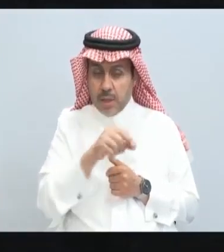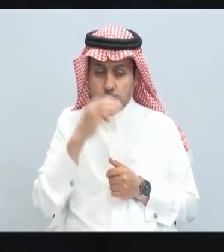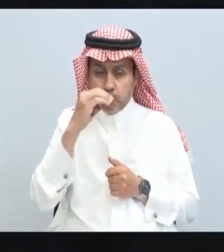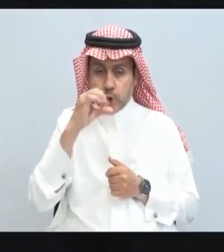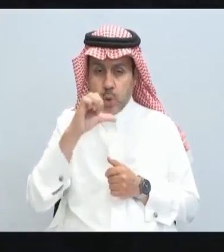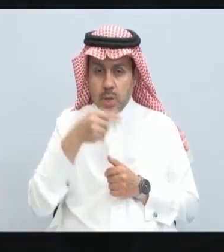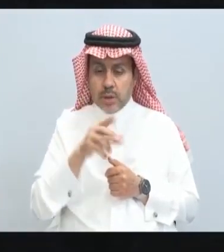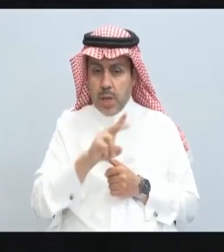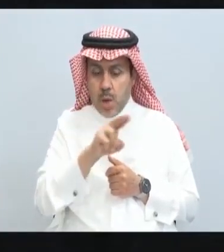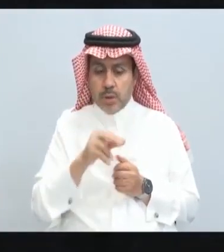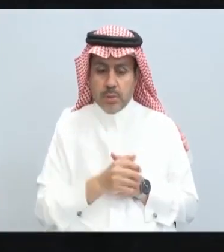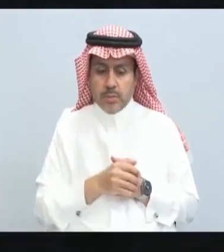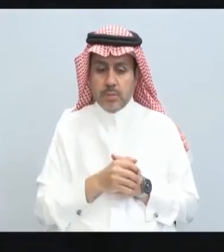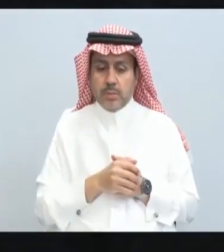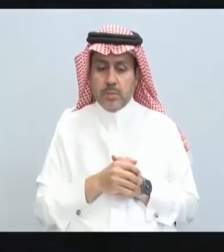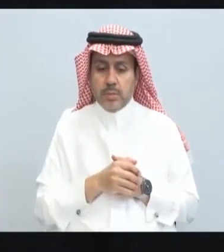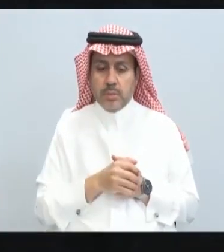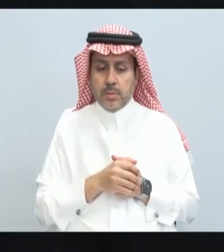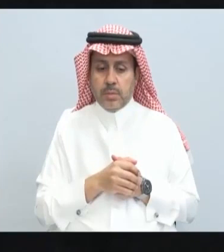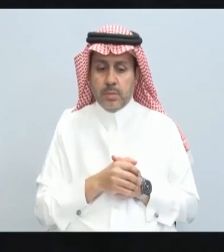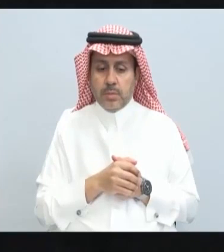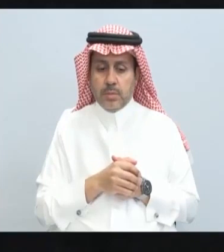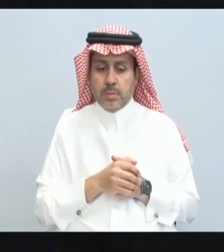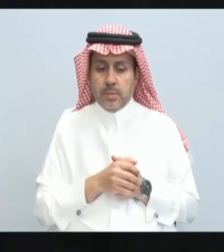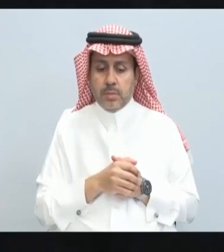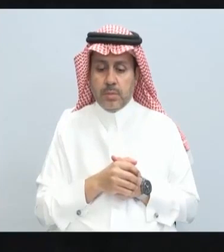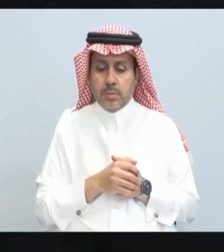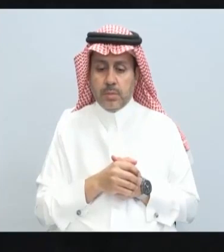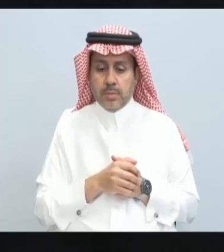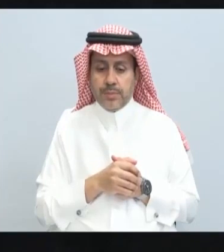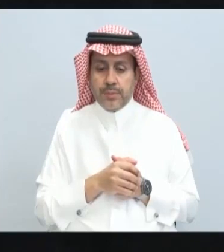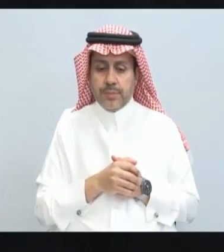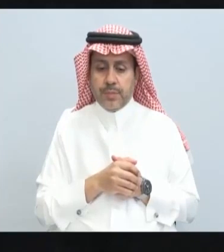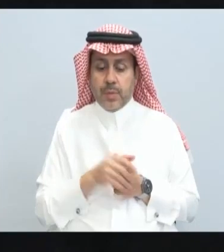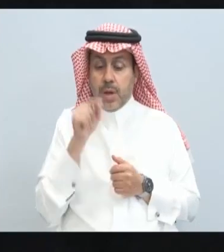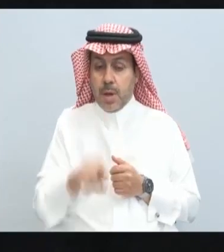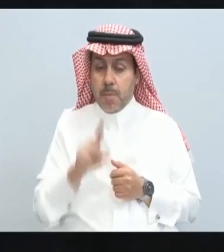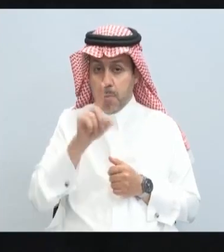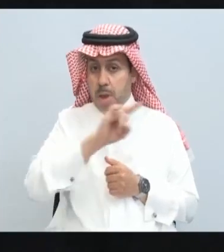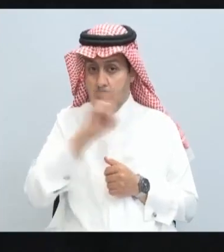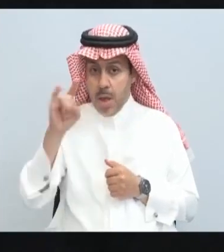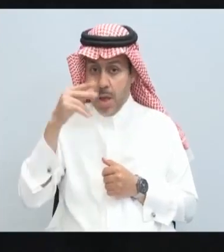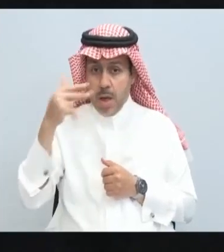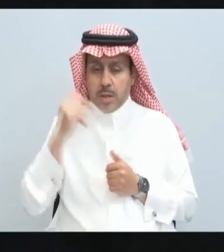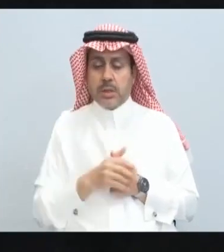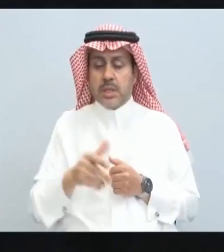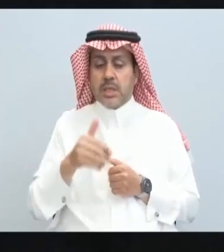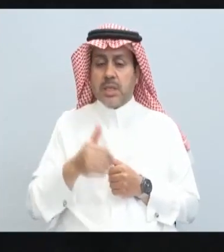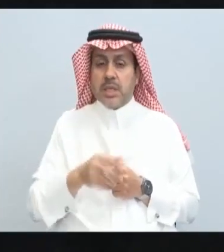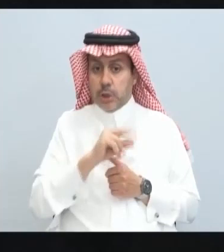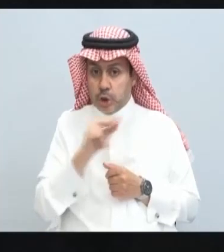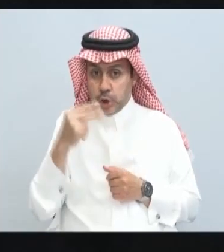اخواتي هذه جوهره اخواتها ان بلاغه الاستعاره تكمن في الايجاز الذي